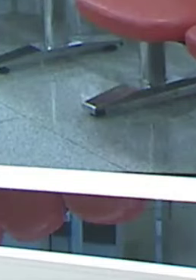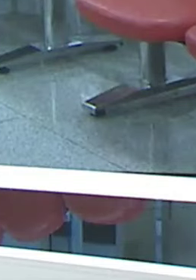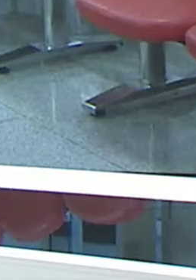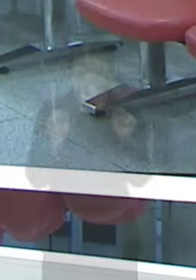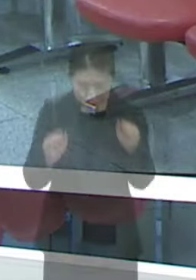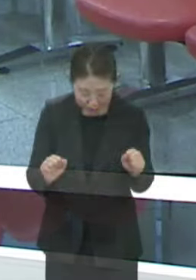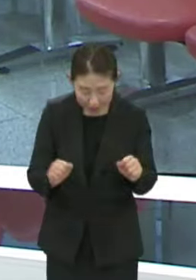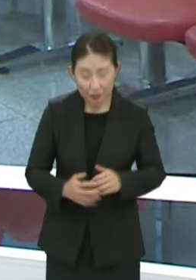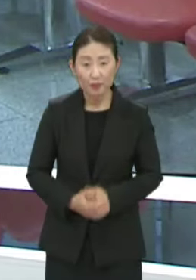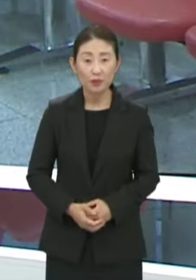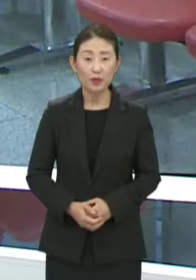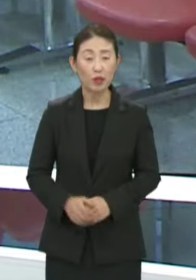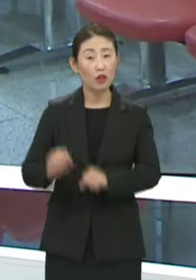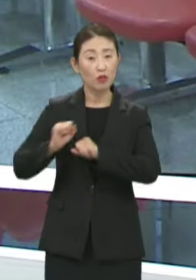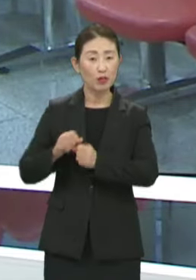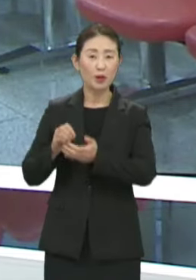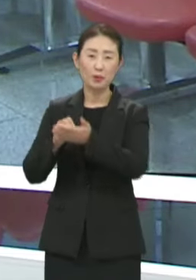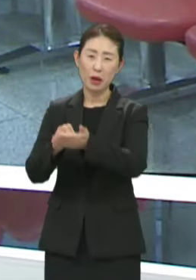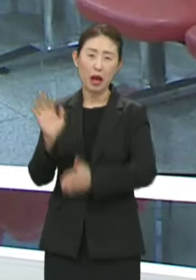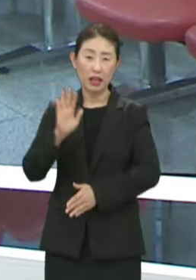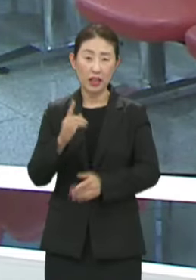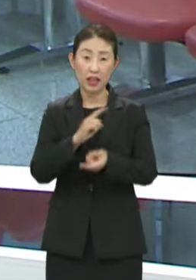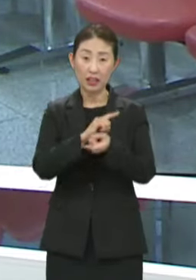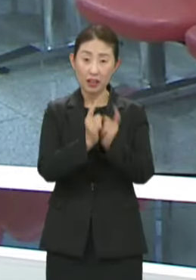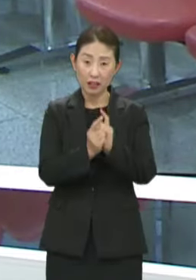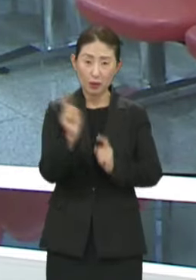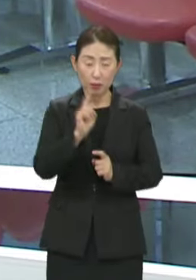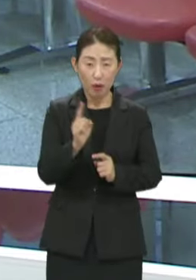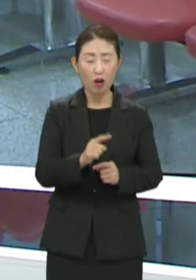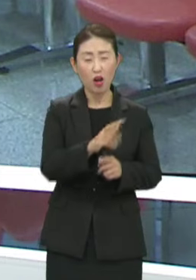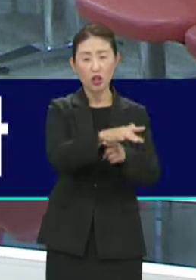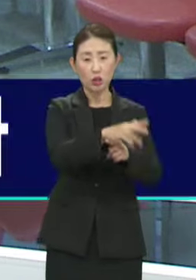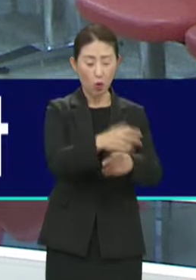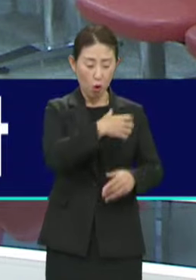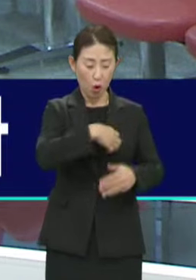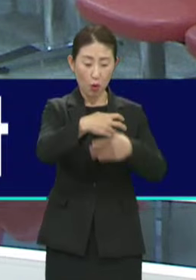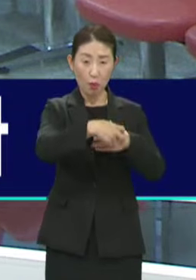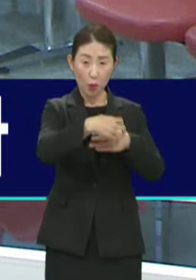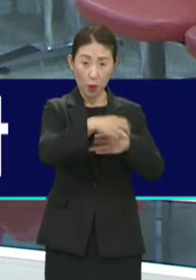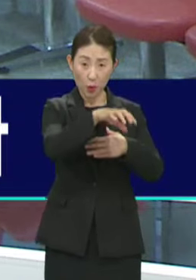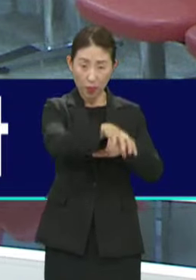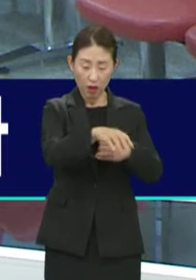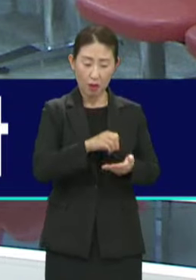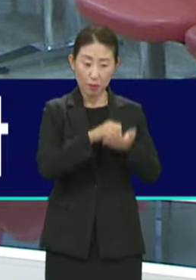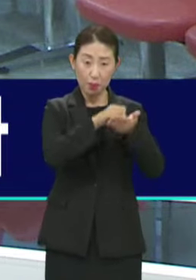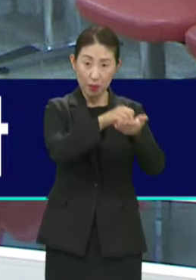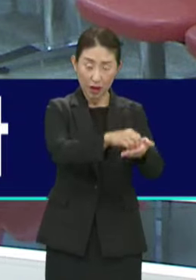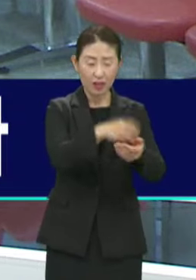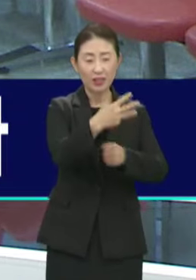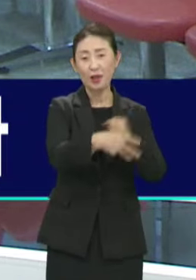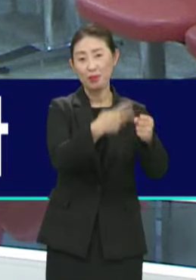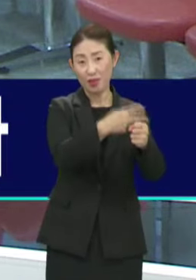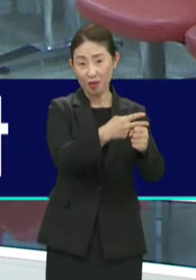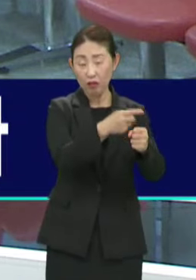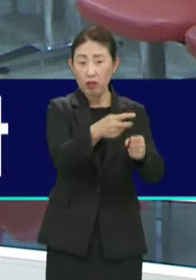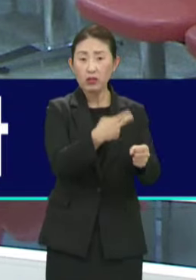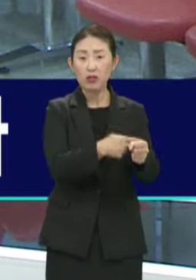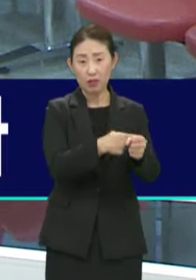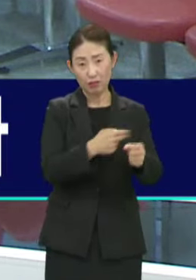여러분 안녕하십니까? 군 복무 대신 의료 취약지에서 3년간 근무하는 이들을 공중보건이라고 하죠. 지역